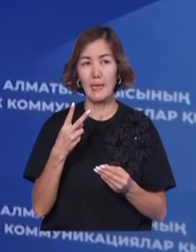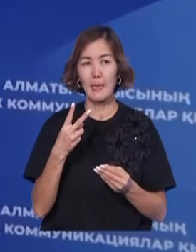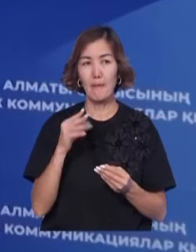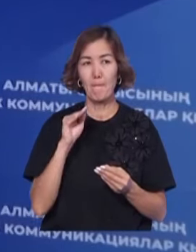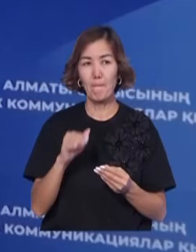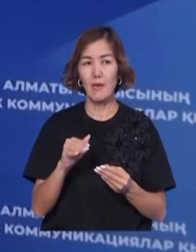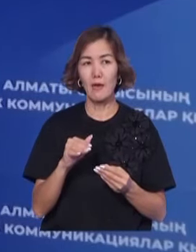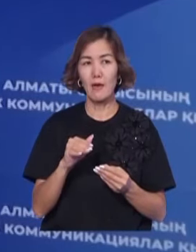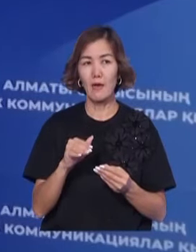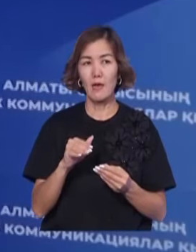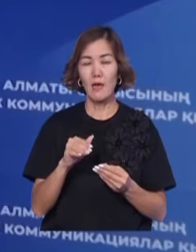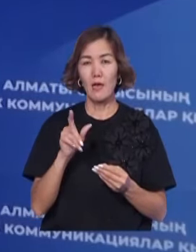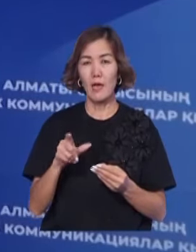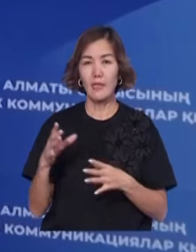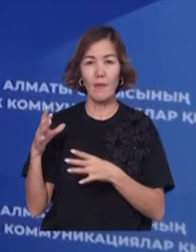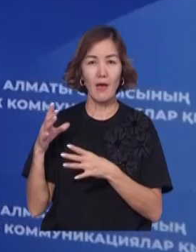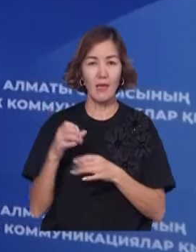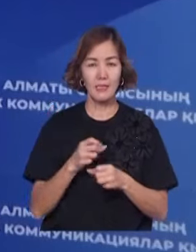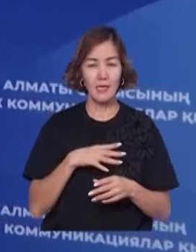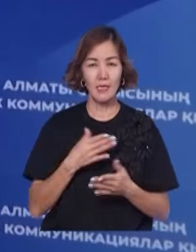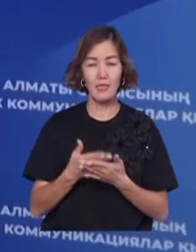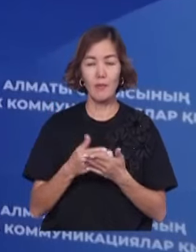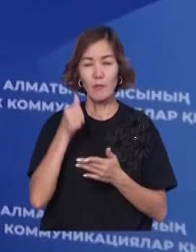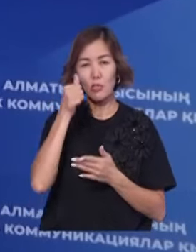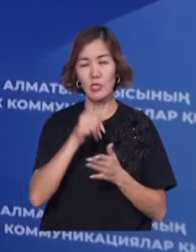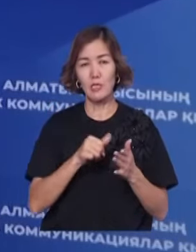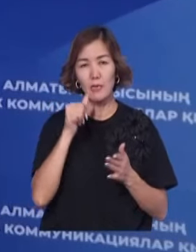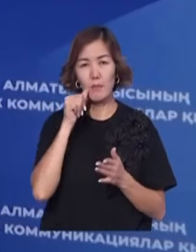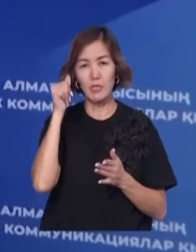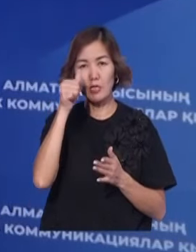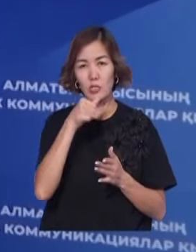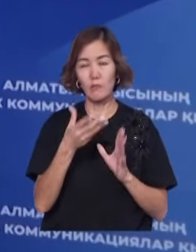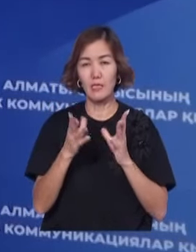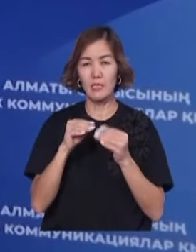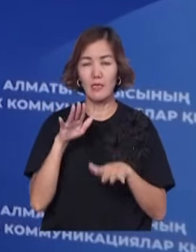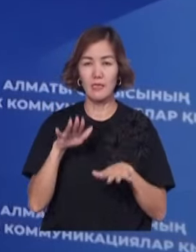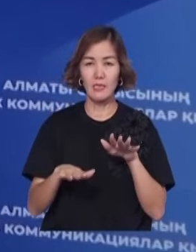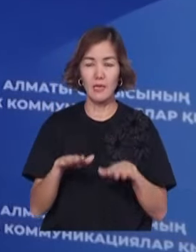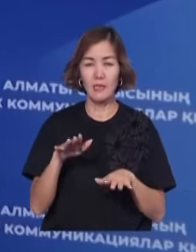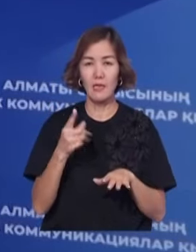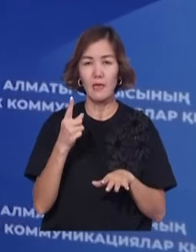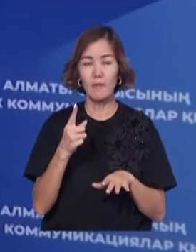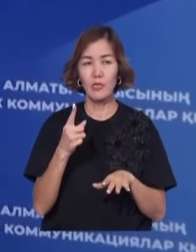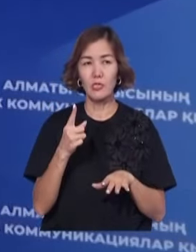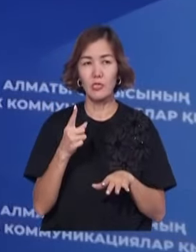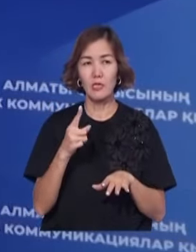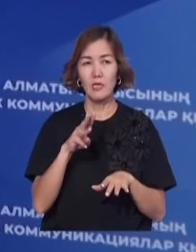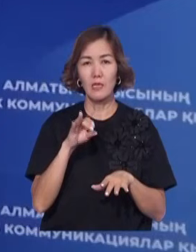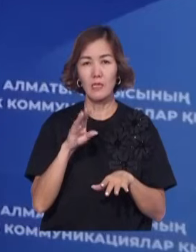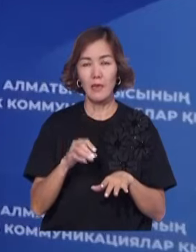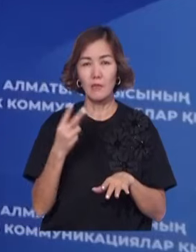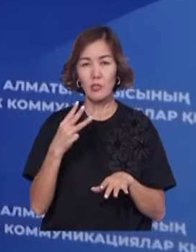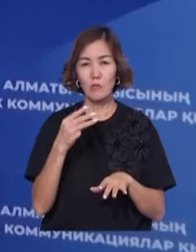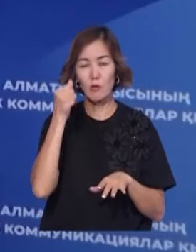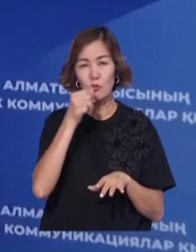32 мыңға азайды. Ол дегеніміз, егер мысалы жылдың былтырғы жылмен салыстырғанда, бірінші тамыз